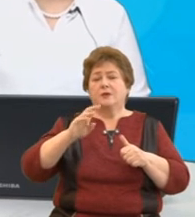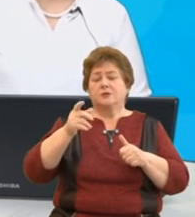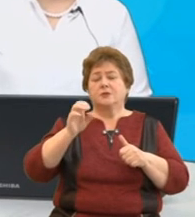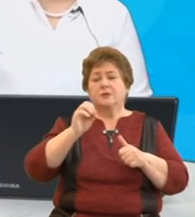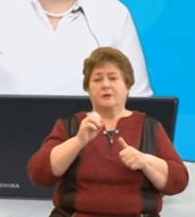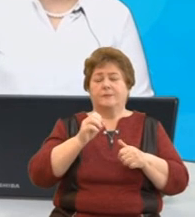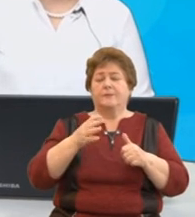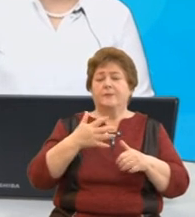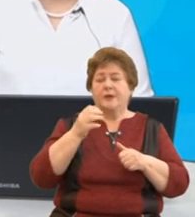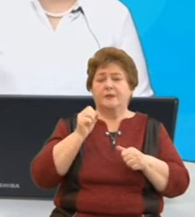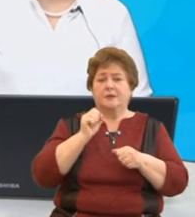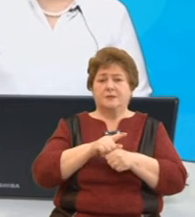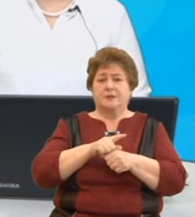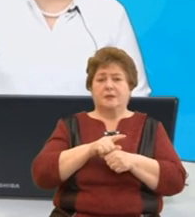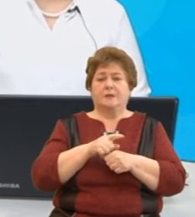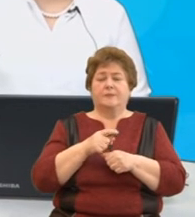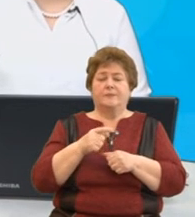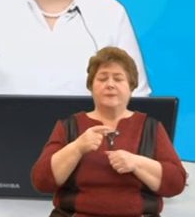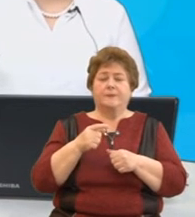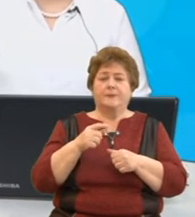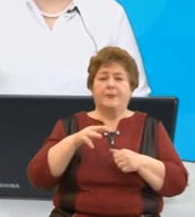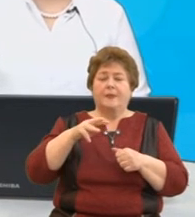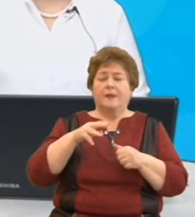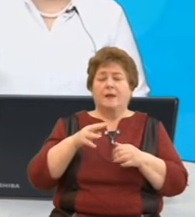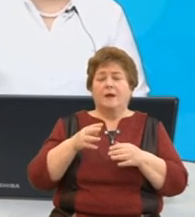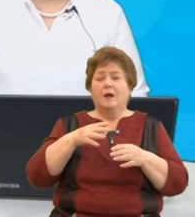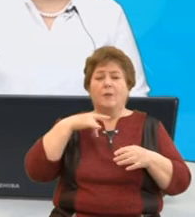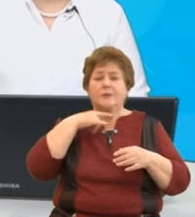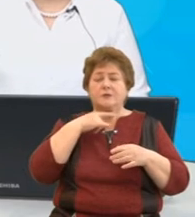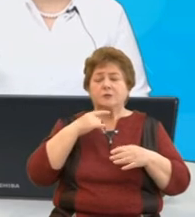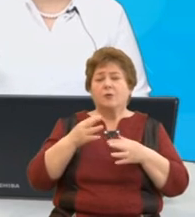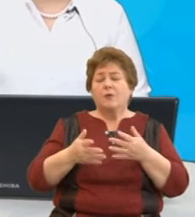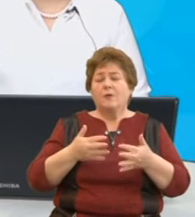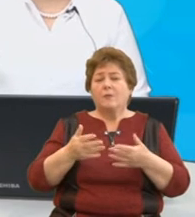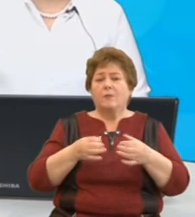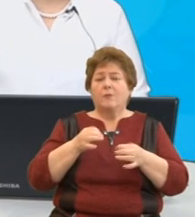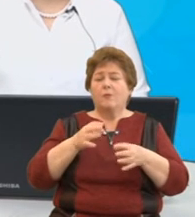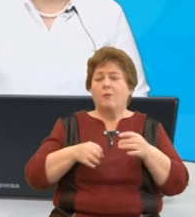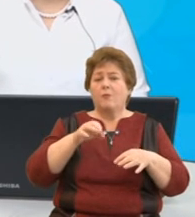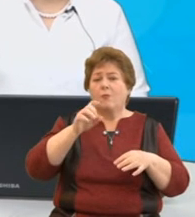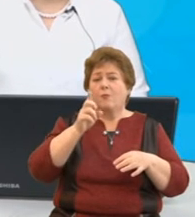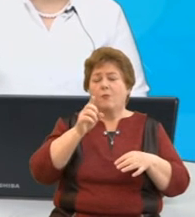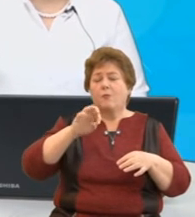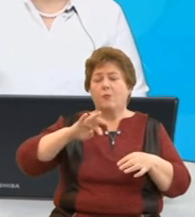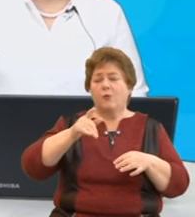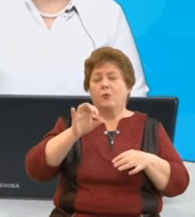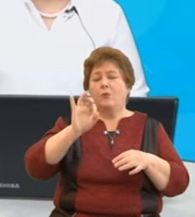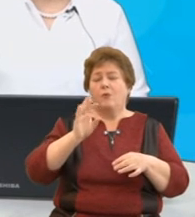пятое задание мясной отвар боль он